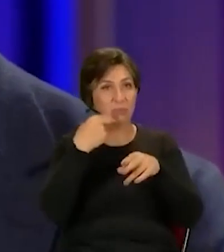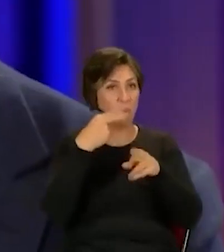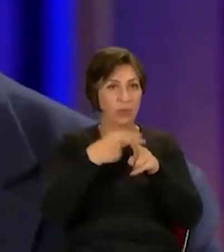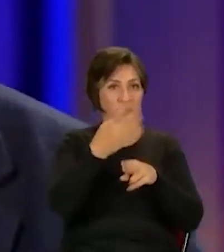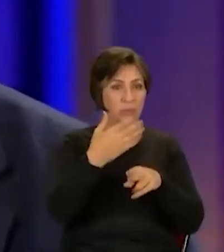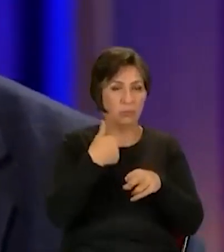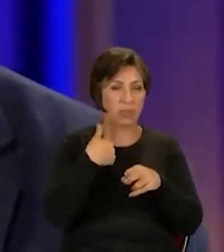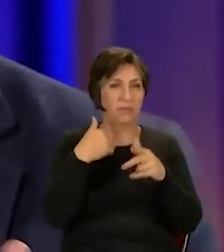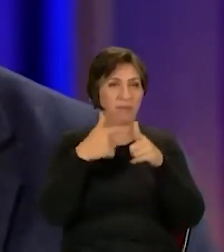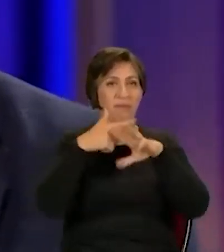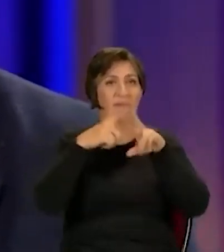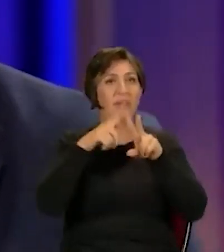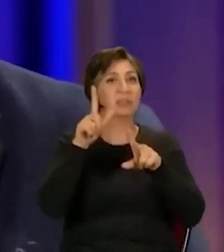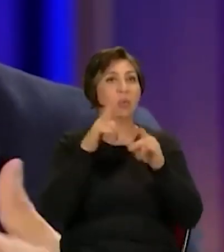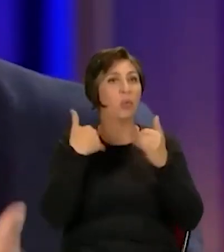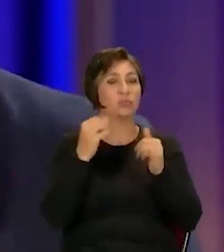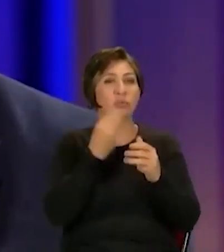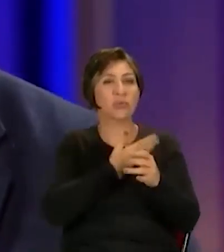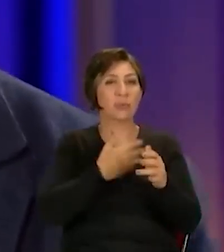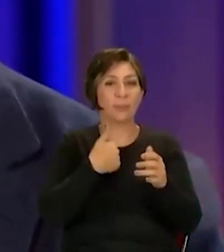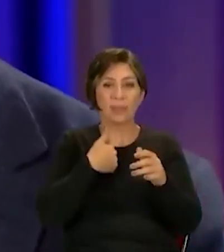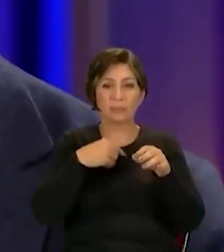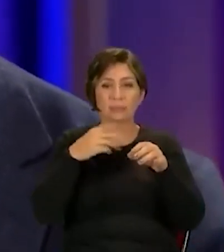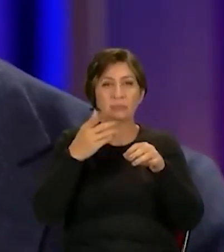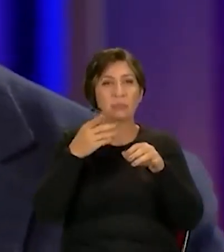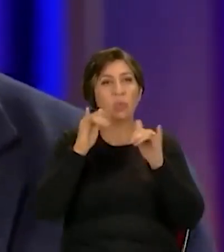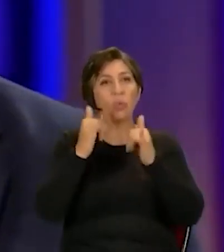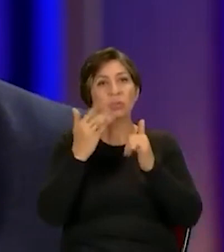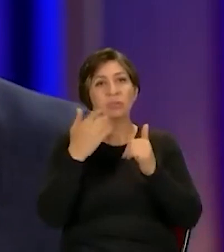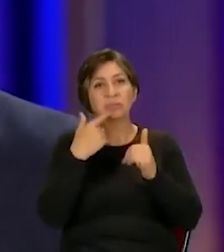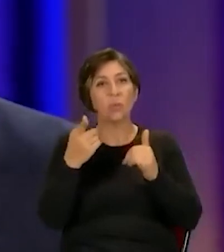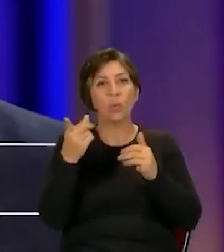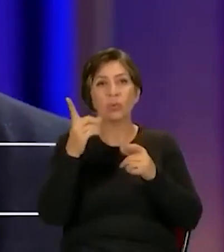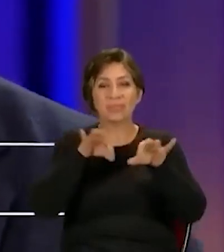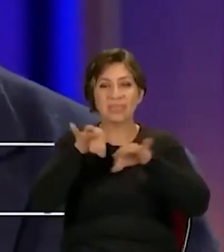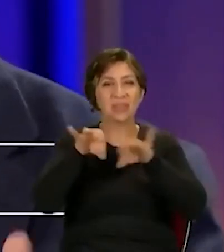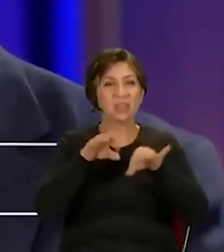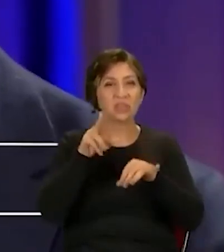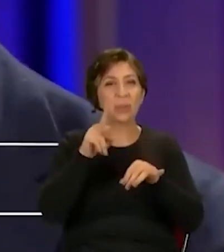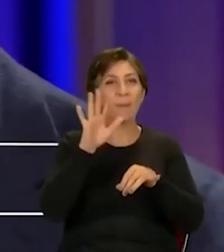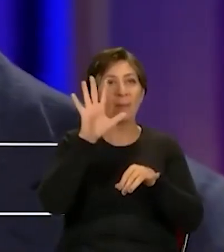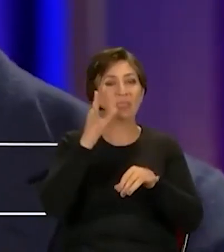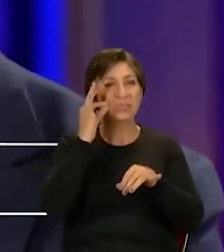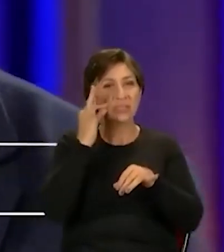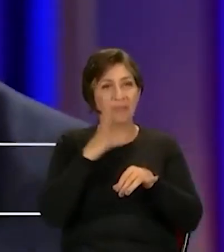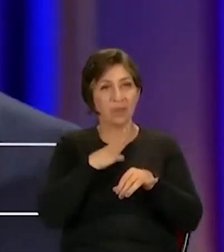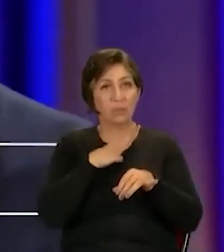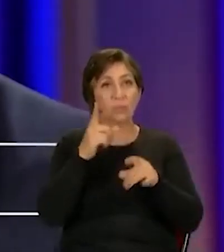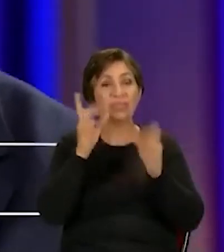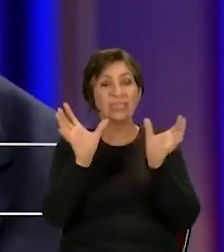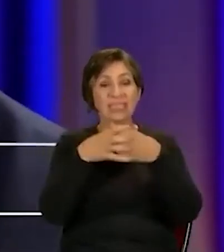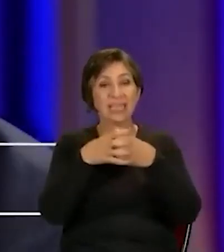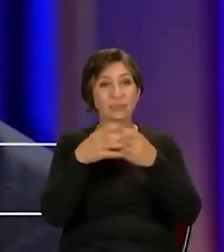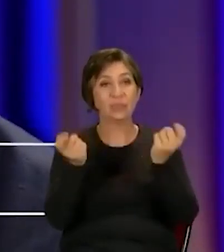de Fensesindeyken oynardım. Çok severdik. Hı-hı. Benim oynadığım CSGO dediğiniz, Counter Strike dediğiniz oyun, o da bir satranç gibi bir oyun. Aynen. 5 tane insan var. Bu bir